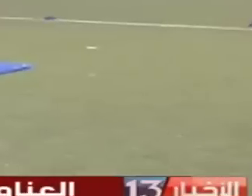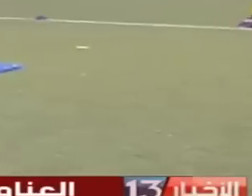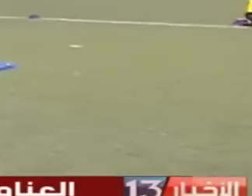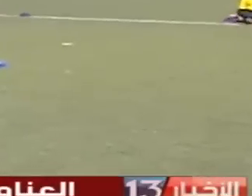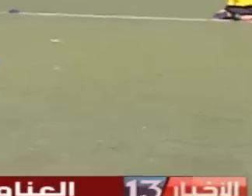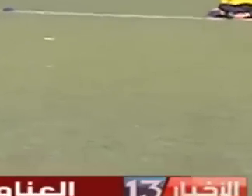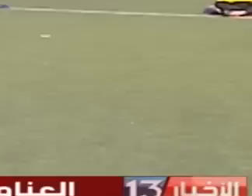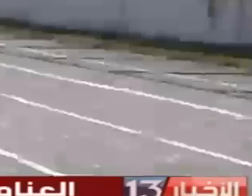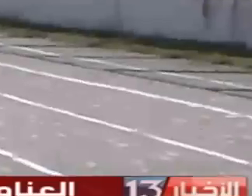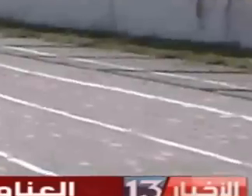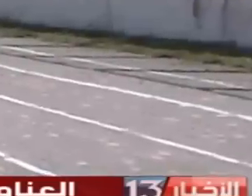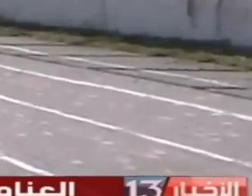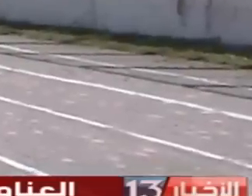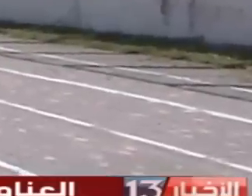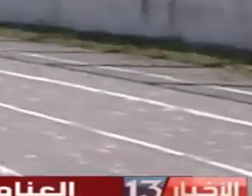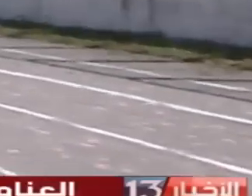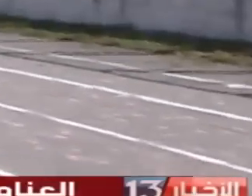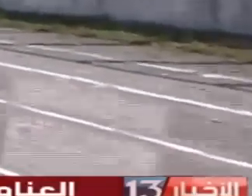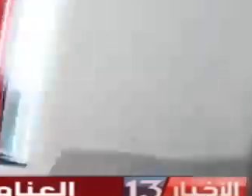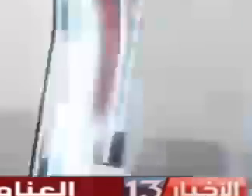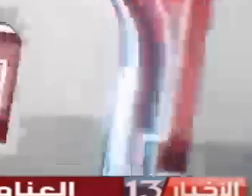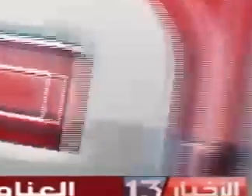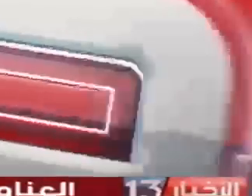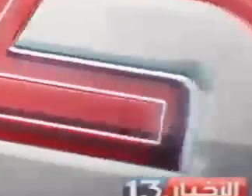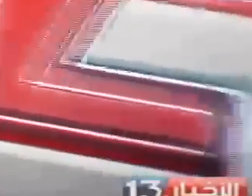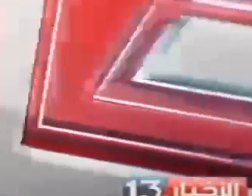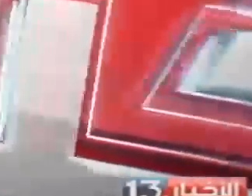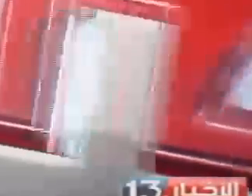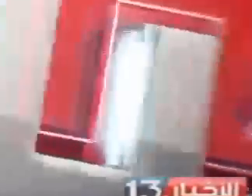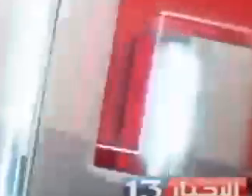بين نقابه التعليم الثانوي وزاره التربيه